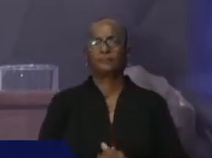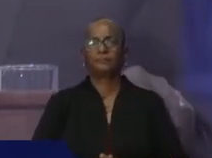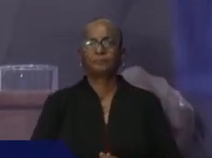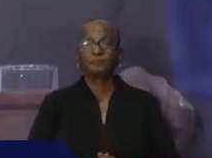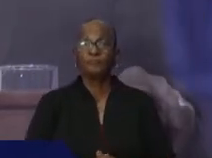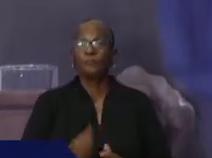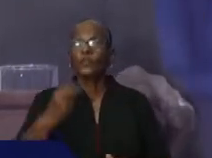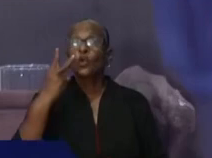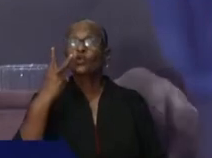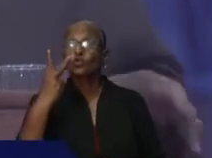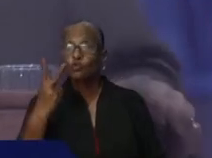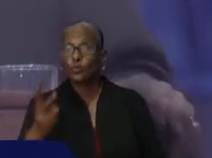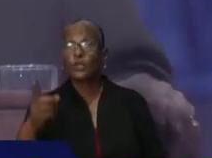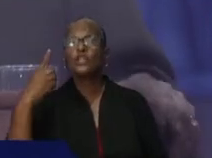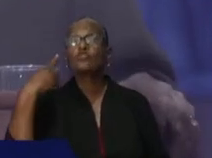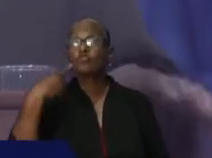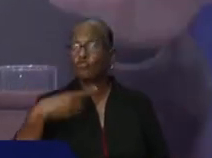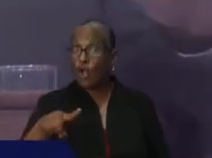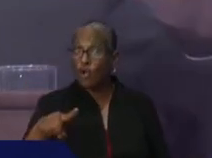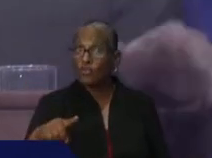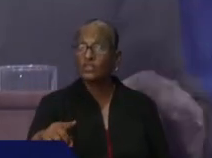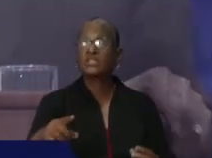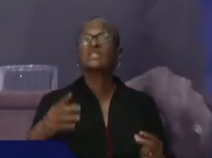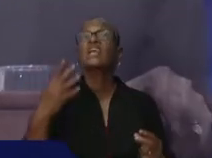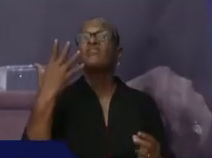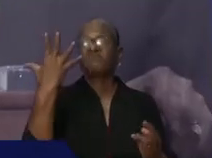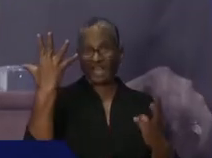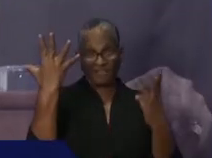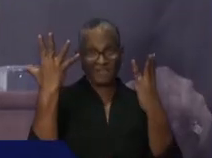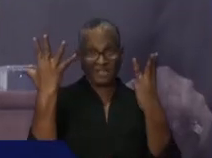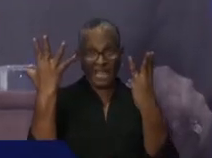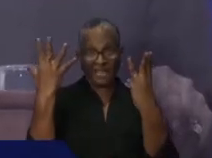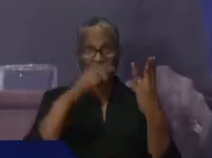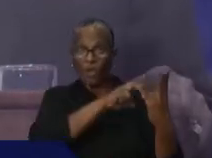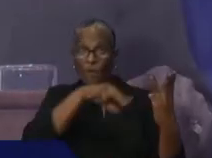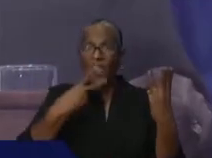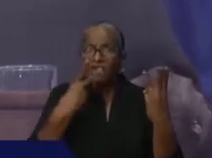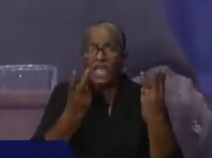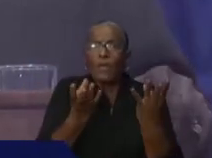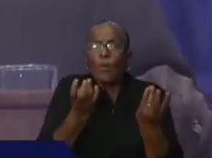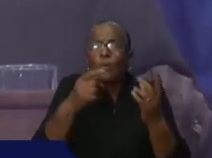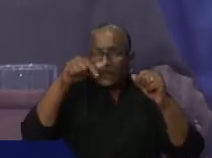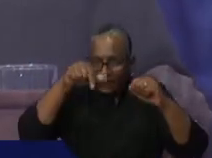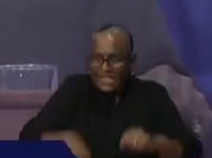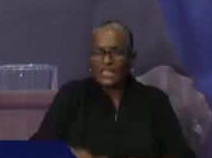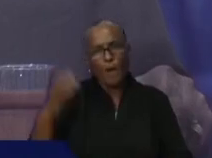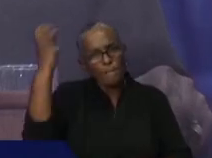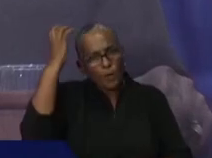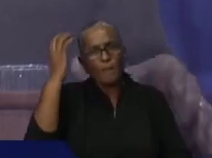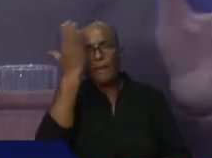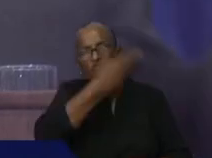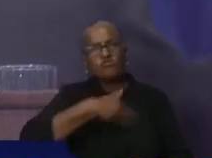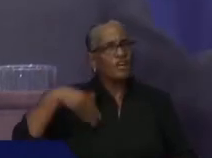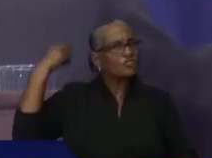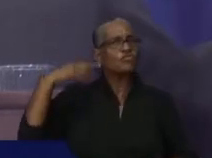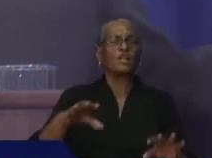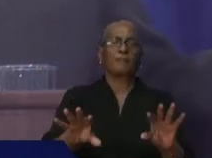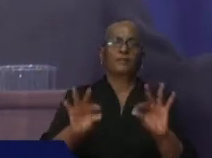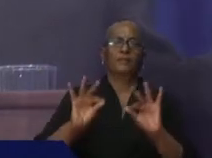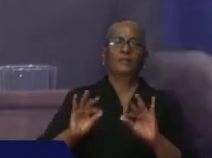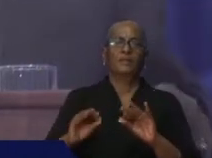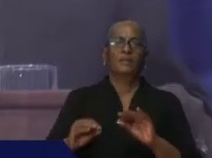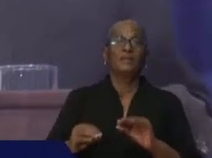Tot 2035 kijken wij hoe dat probleem op te lossen. Dit is een erfenis wat